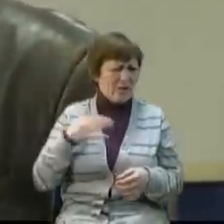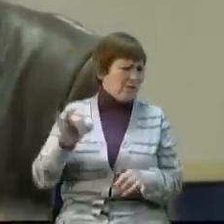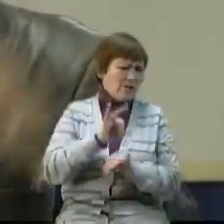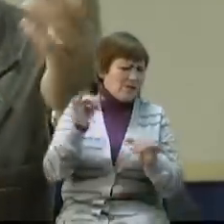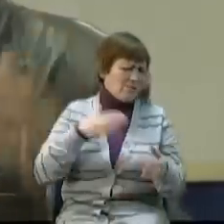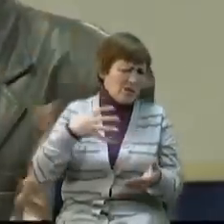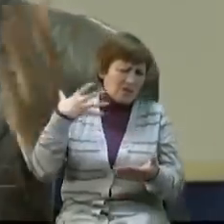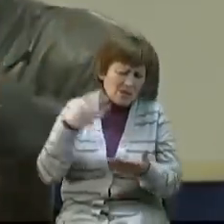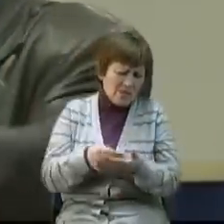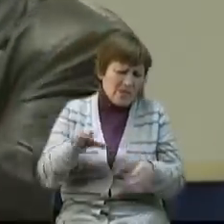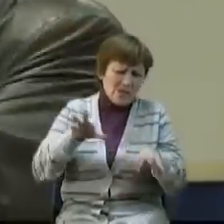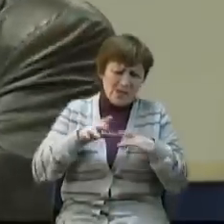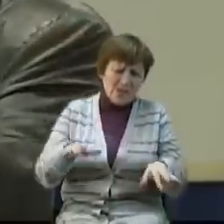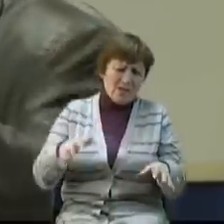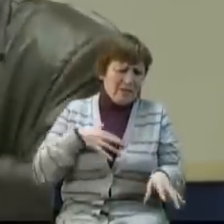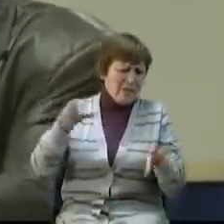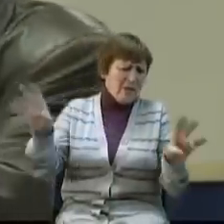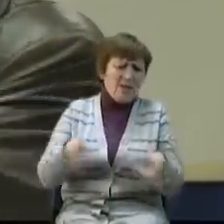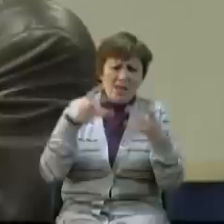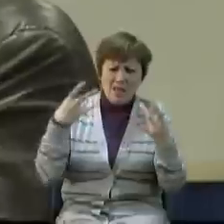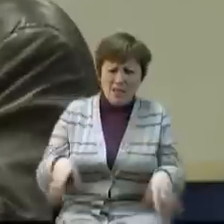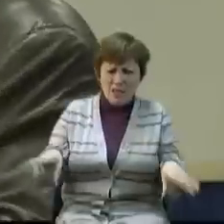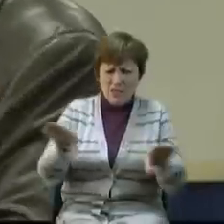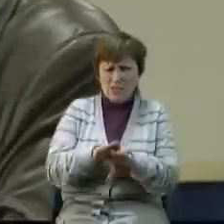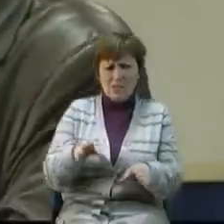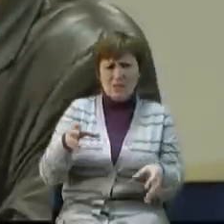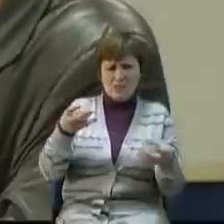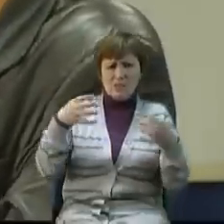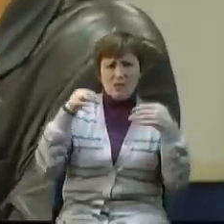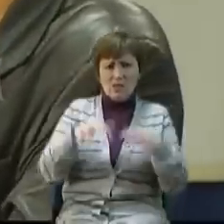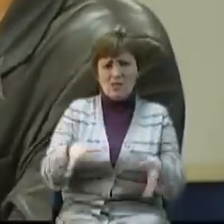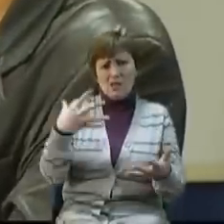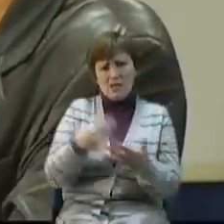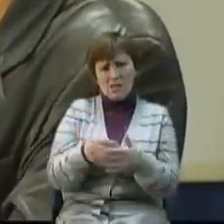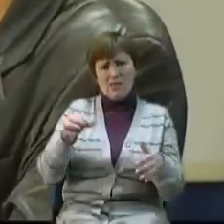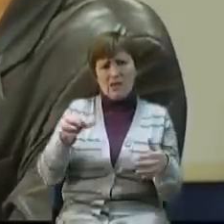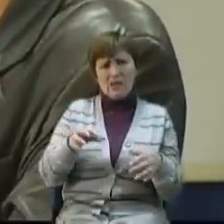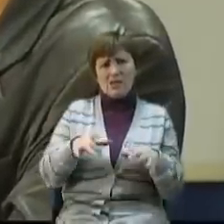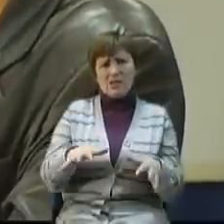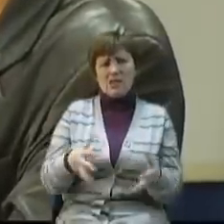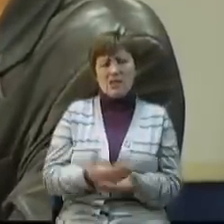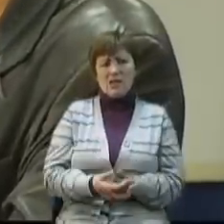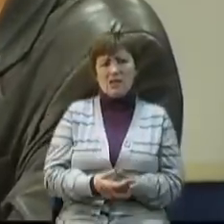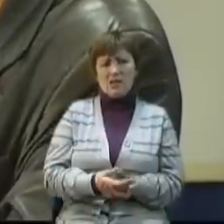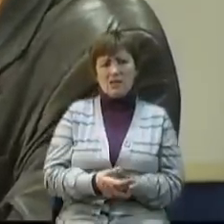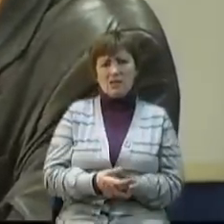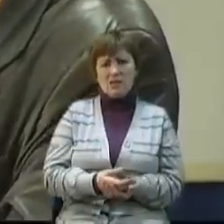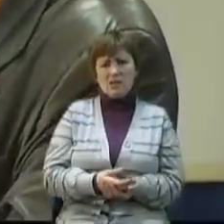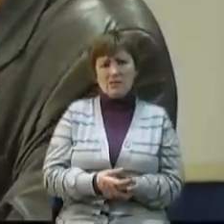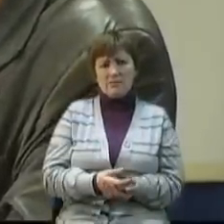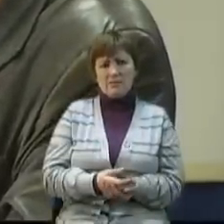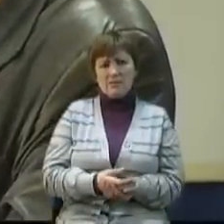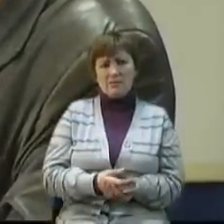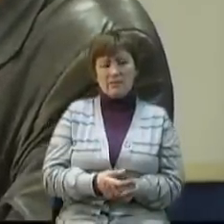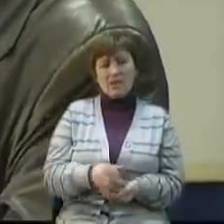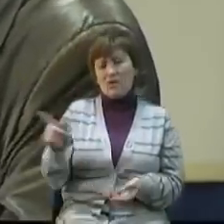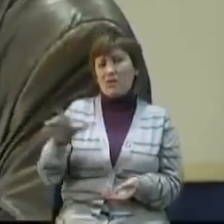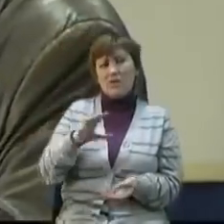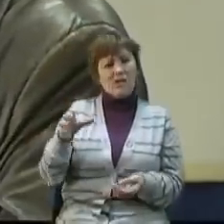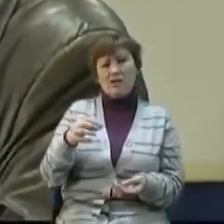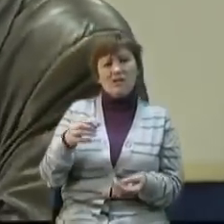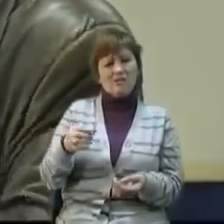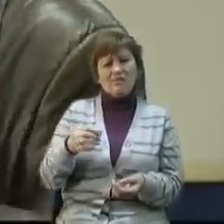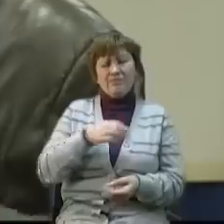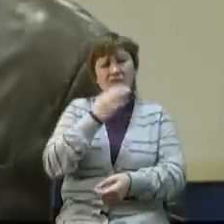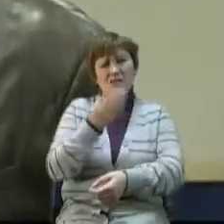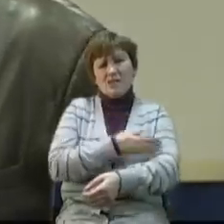свои вопросы, зачем ты вот, давай решать то, что надо нам с тобой». И я не сильно настаивал, я увидел,